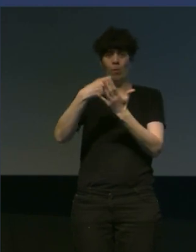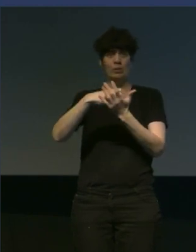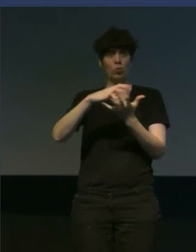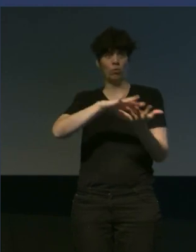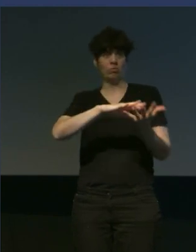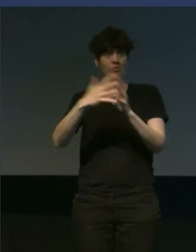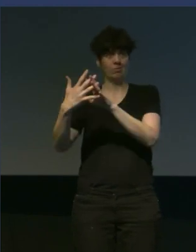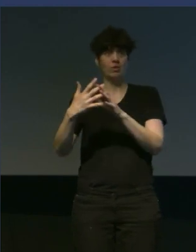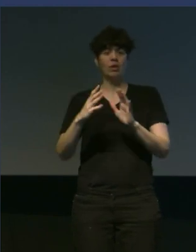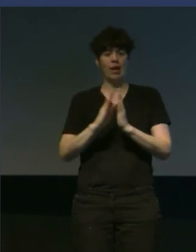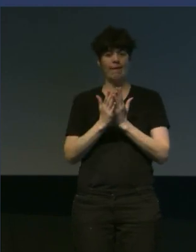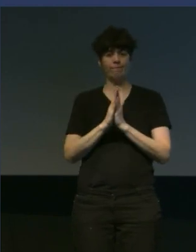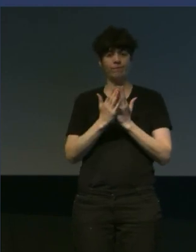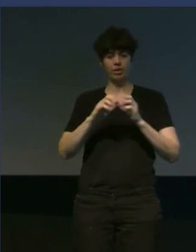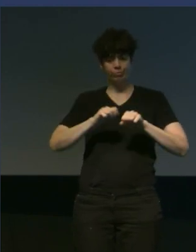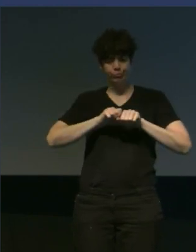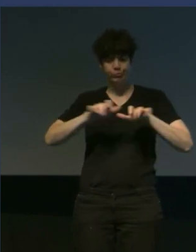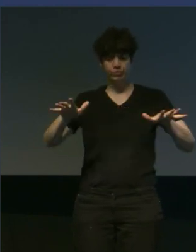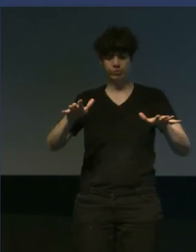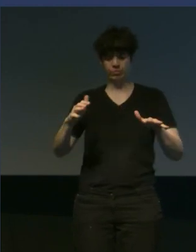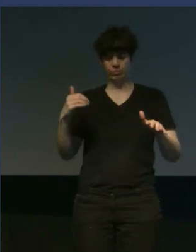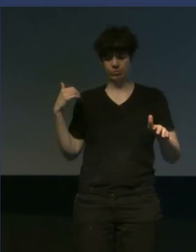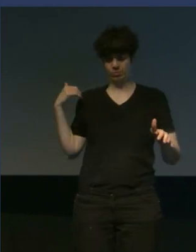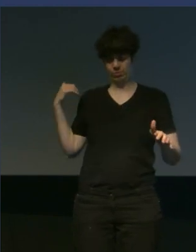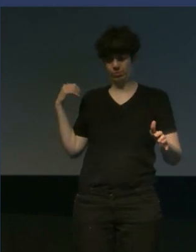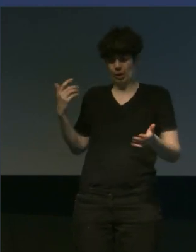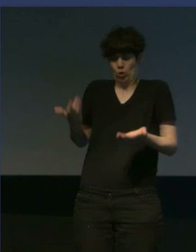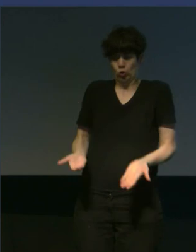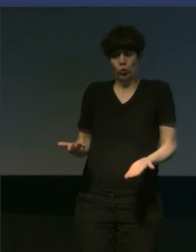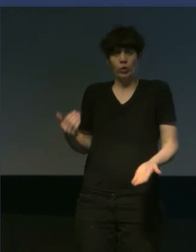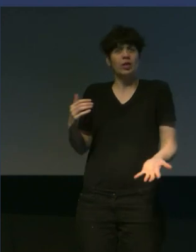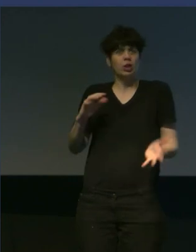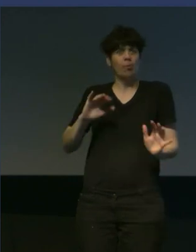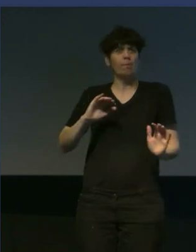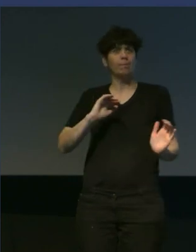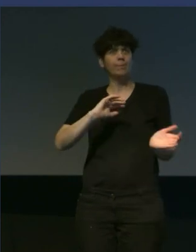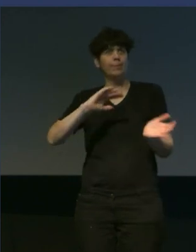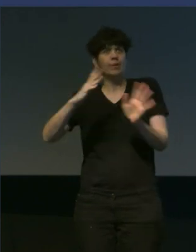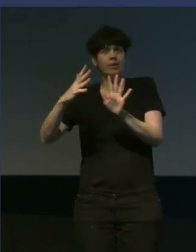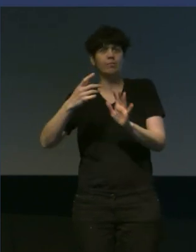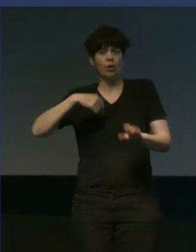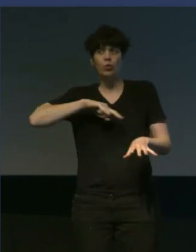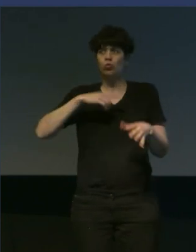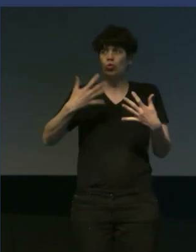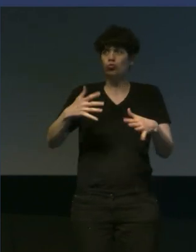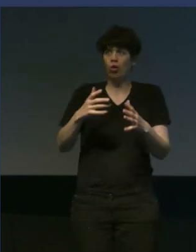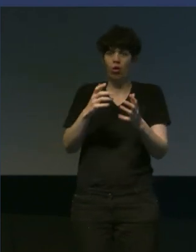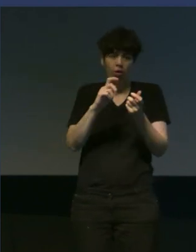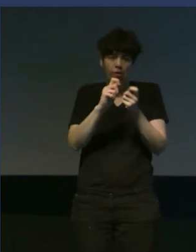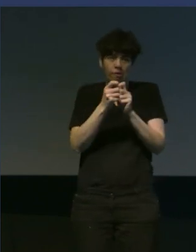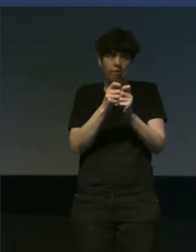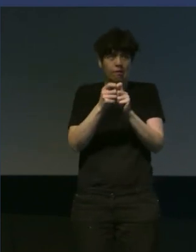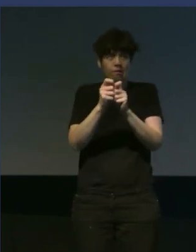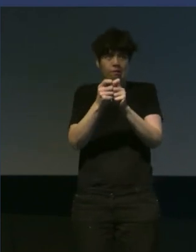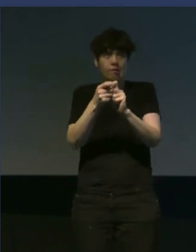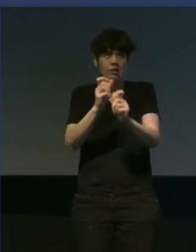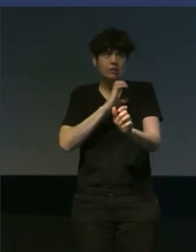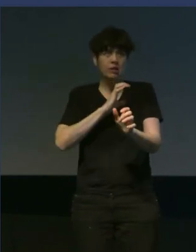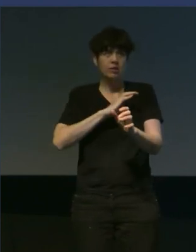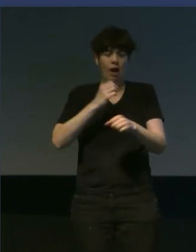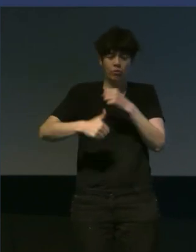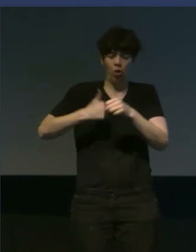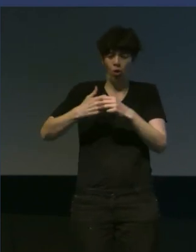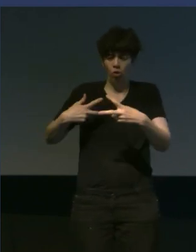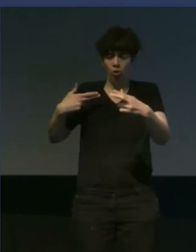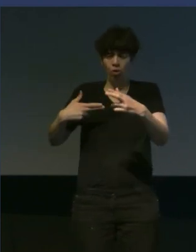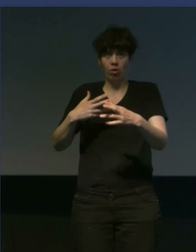sortie du livre et aujourd'hui. Et on a corrigé certaines données qui avaient déjà changé en un an. On a